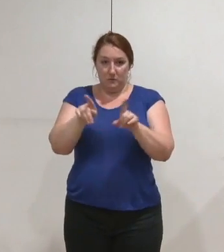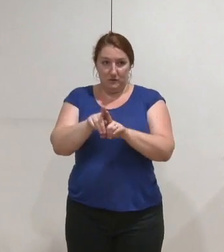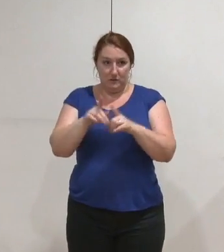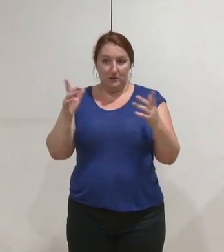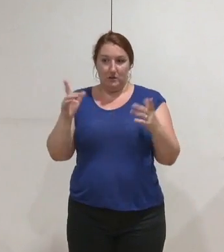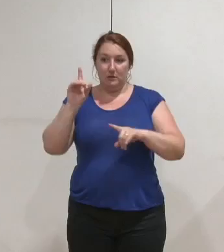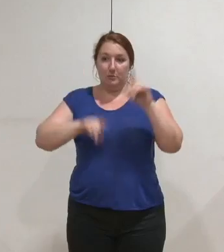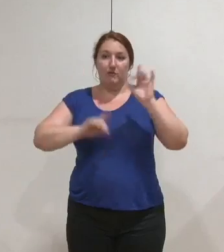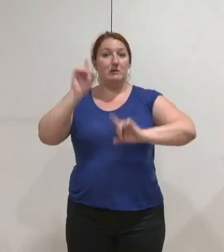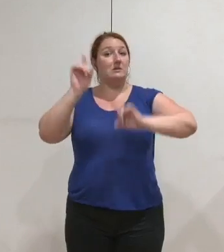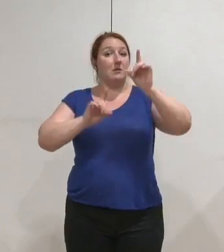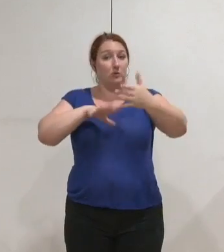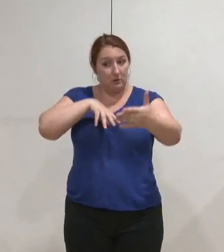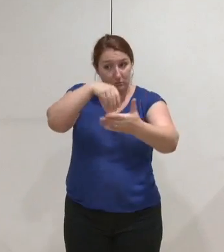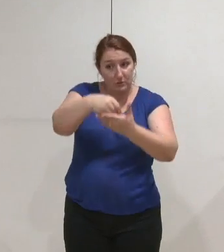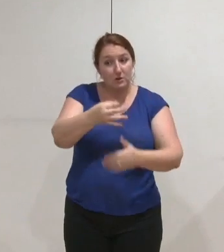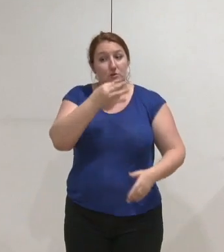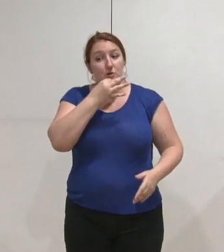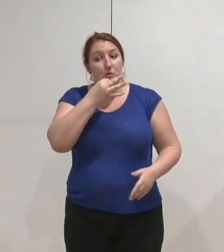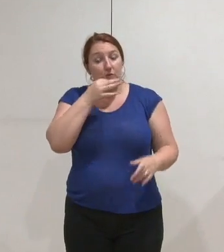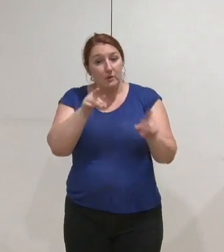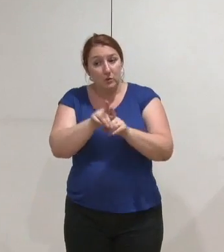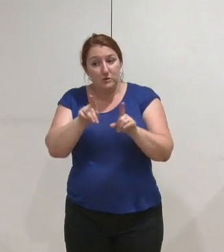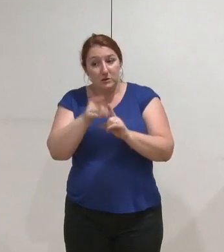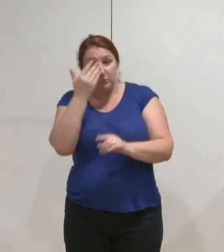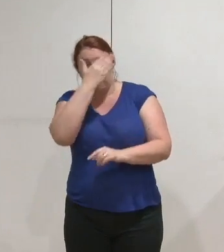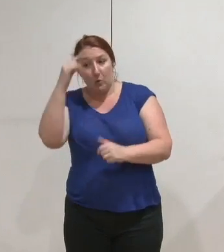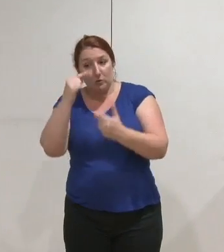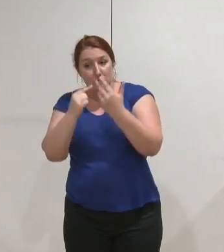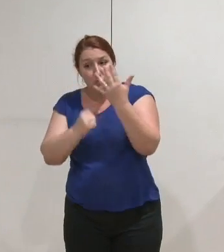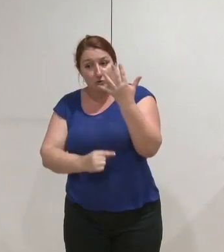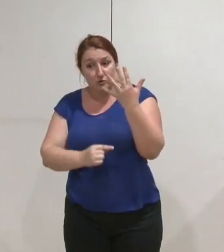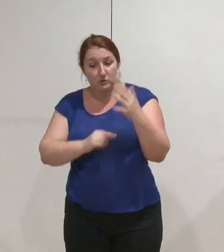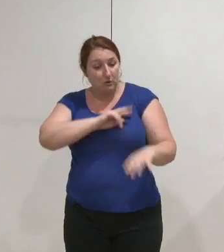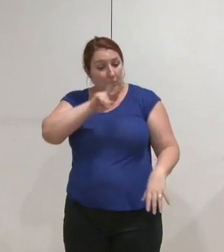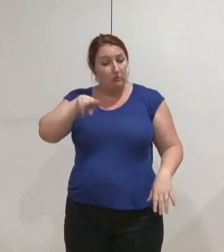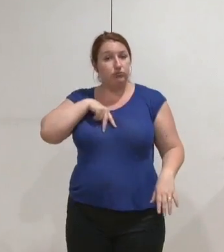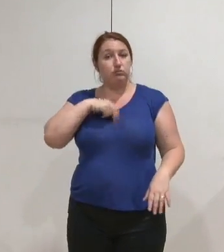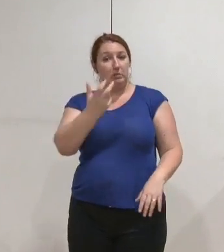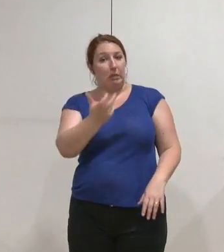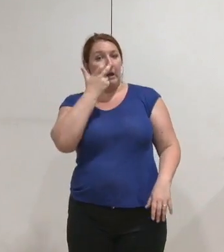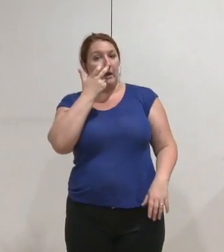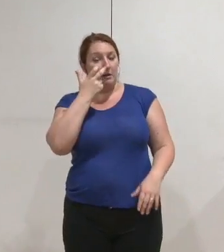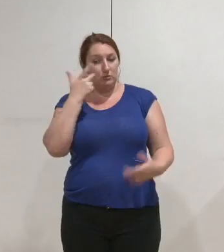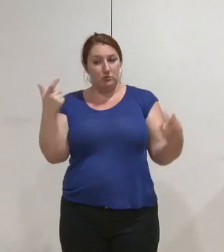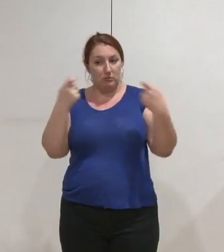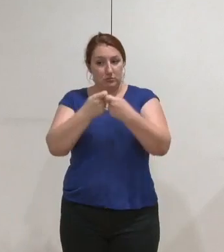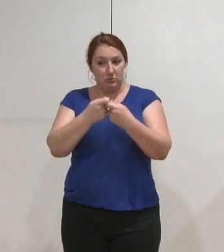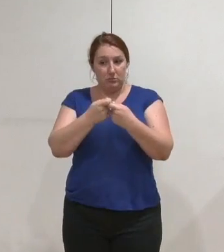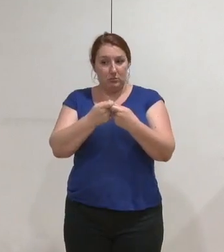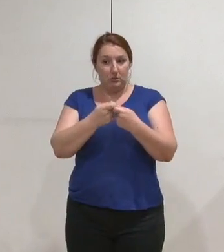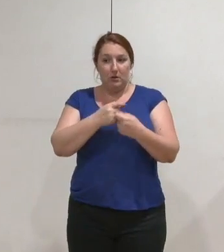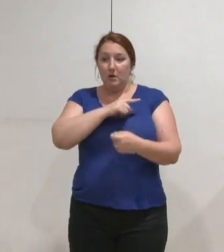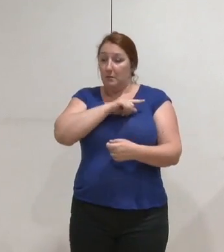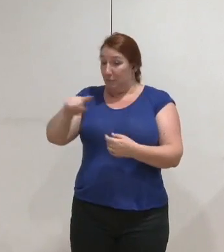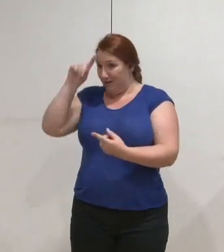certaines cérémonies j'en profite aussi pour faire d'autres choses qui relèvent de ma délégation en l'occurrence pas de la